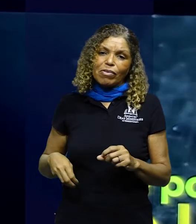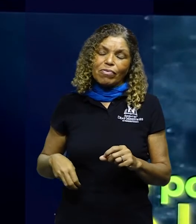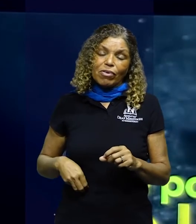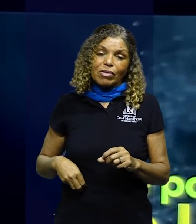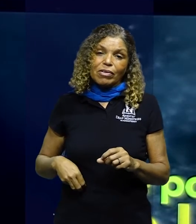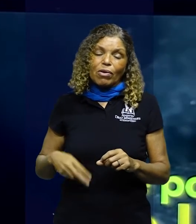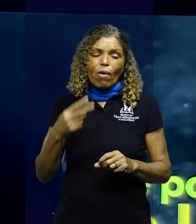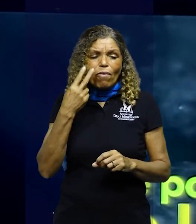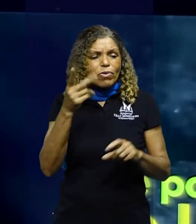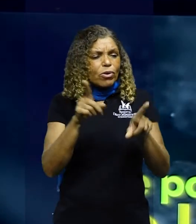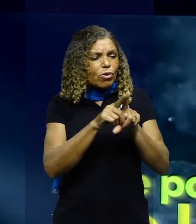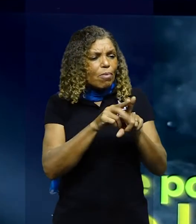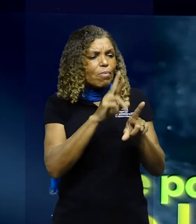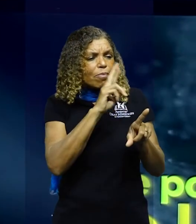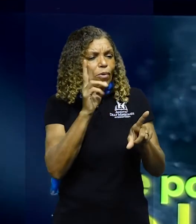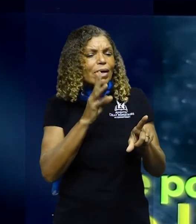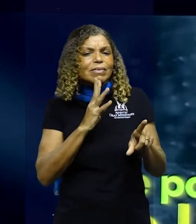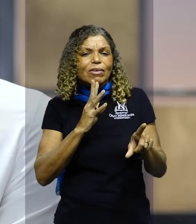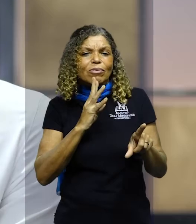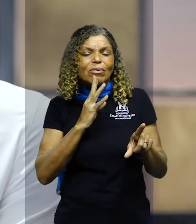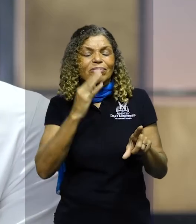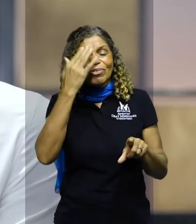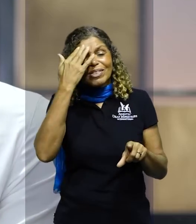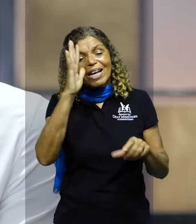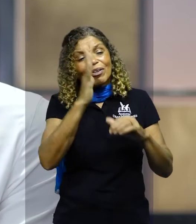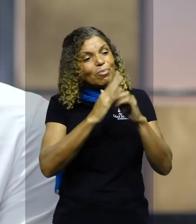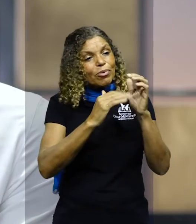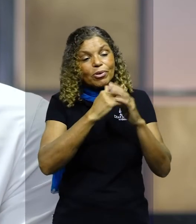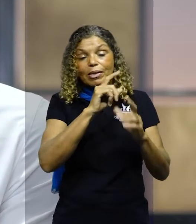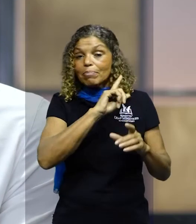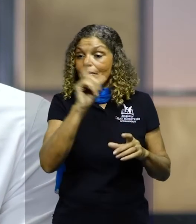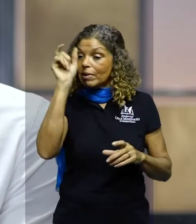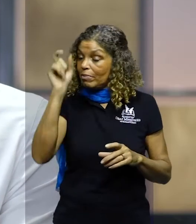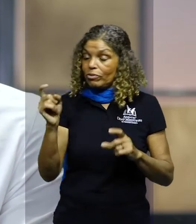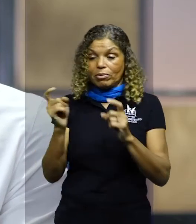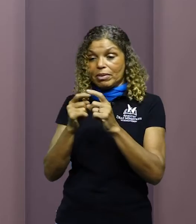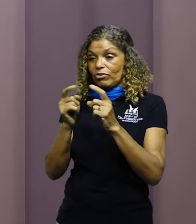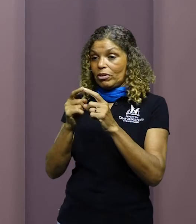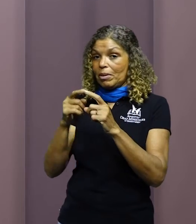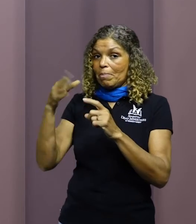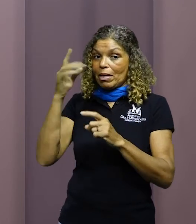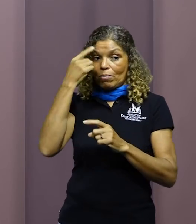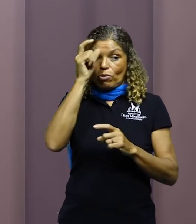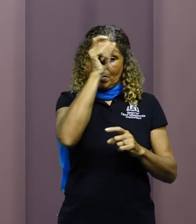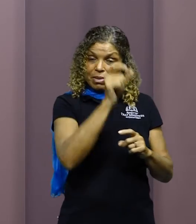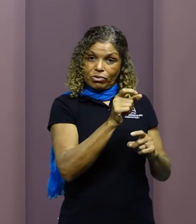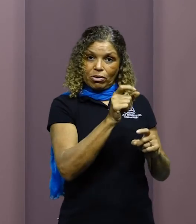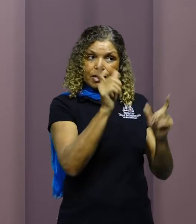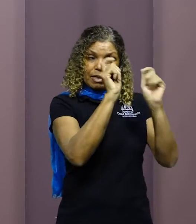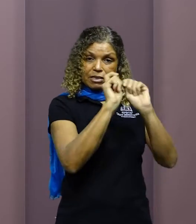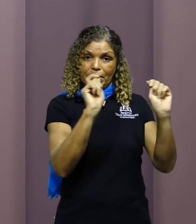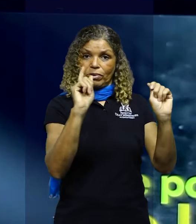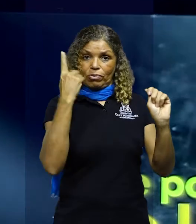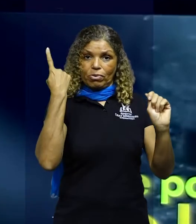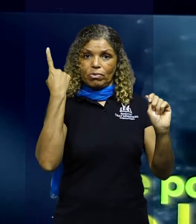Je sais que le bonheur n'est pas pour le méchant, mais le bonheur est pour ceux qui craignent l'Éternel. Chers amis, Dieu